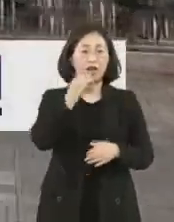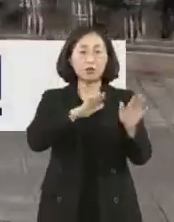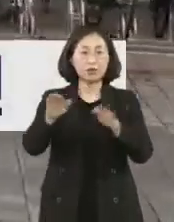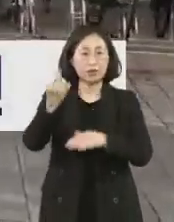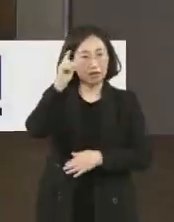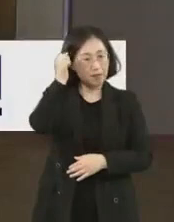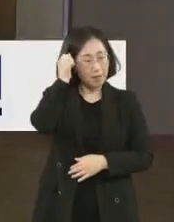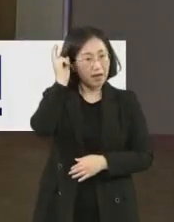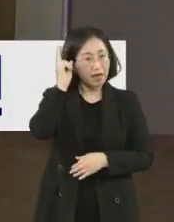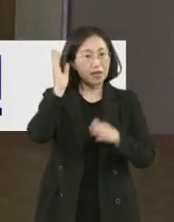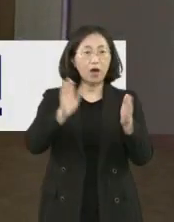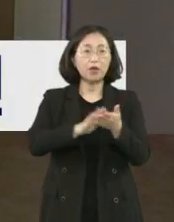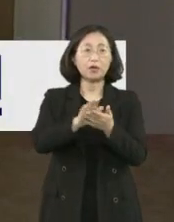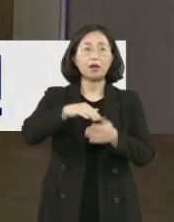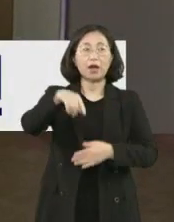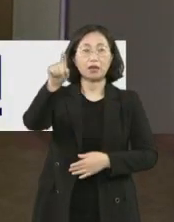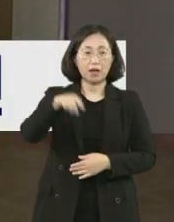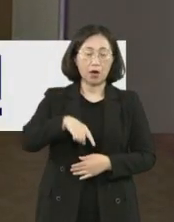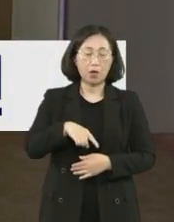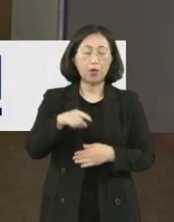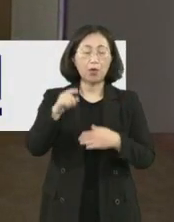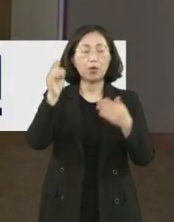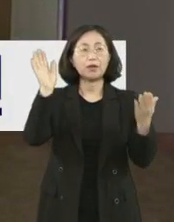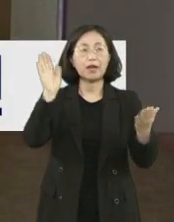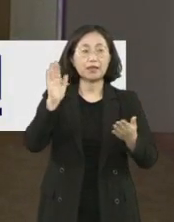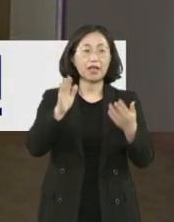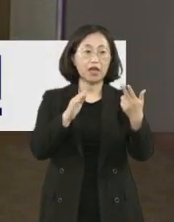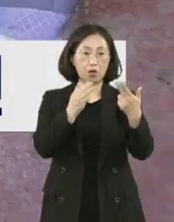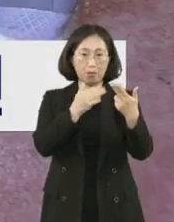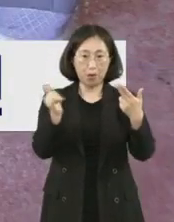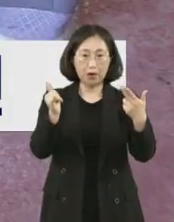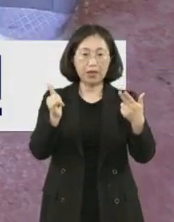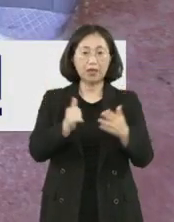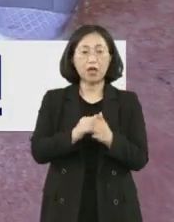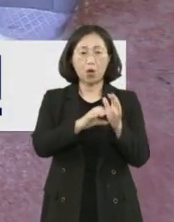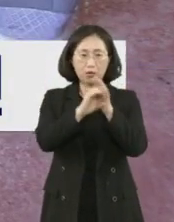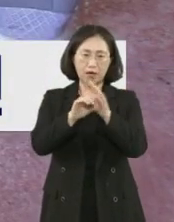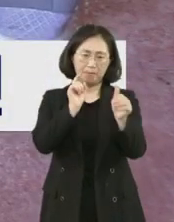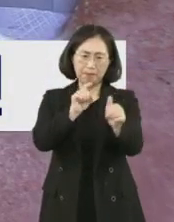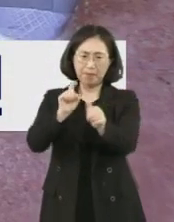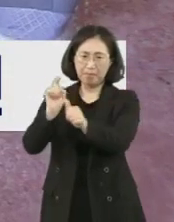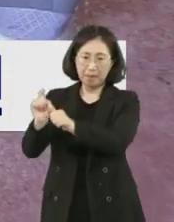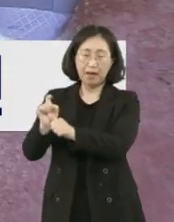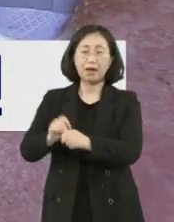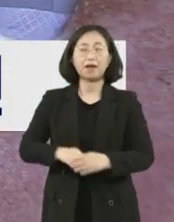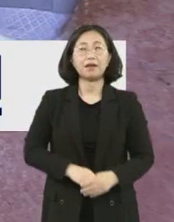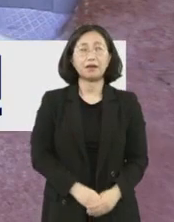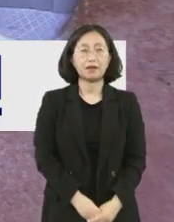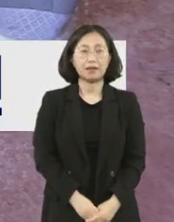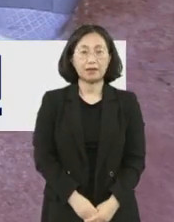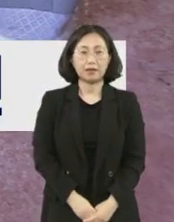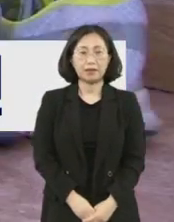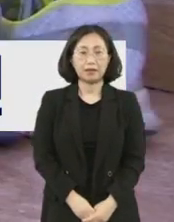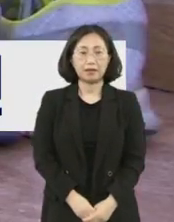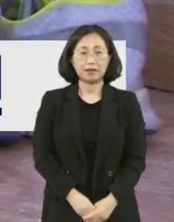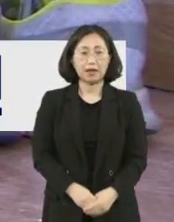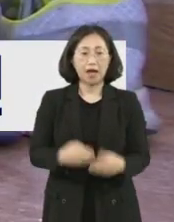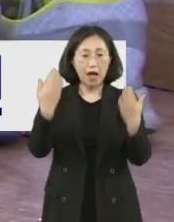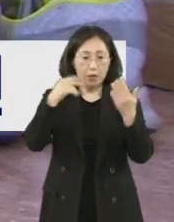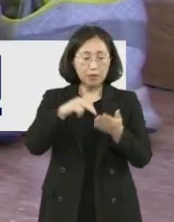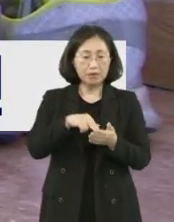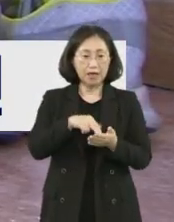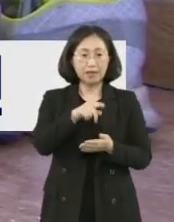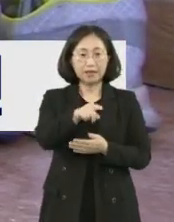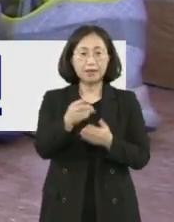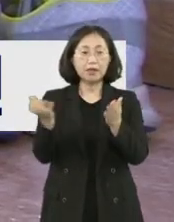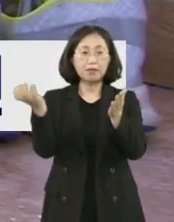1박 2일 야유회를 다녀온 이 대학 기숙사생 7명이 코로나19 확진 판정을 받았기 때문입니다. 학교 측은 이들이